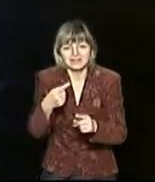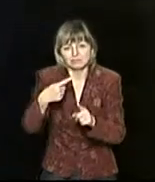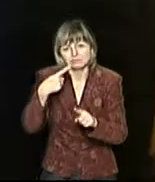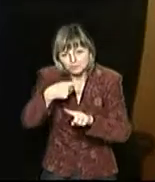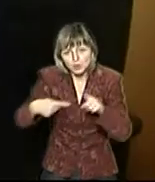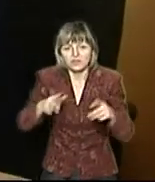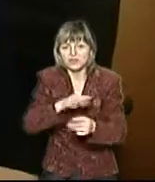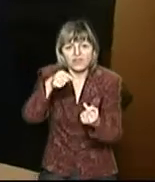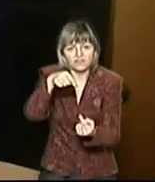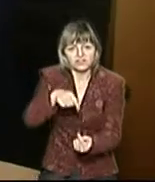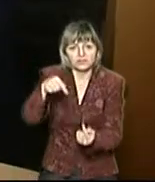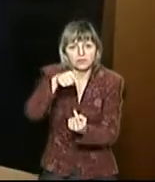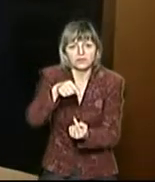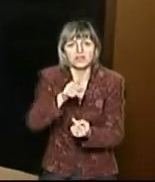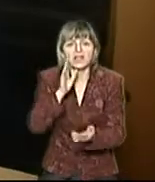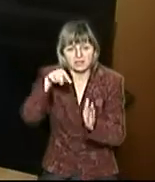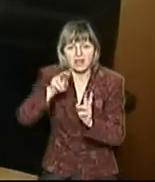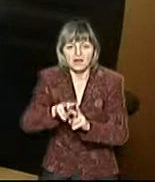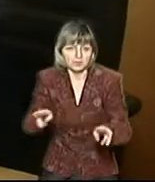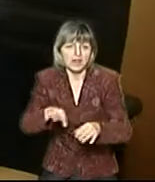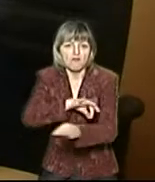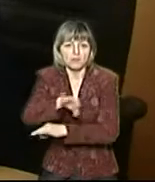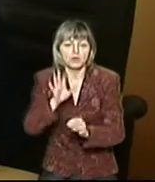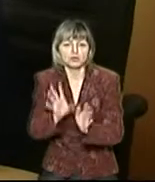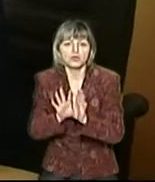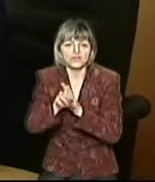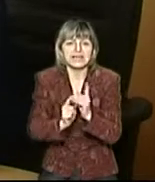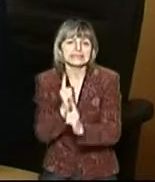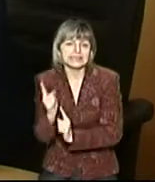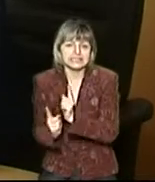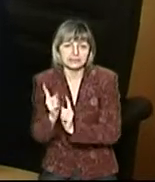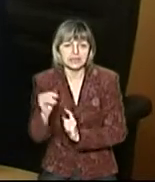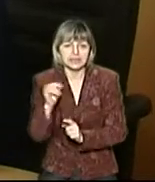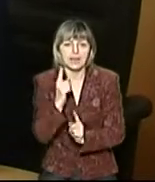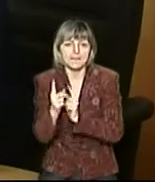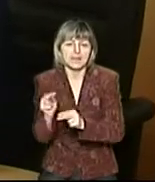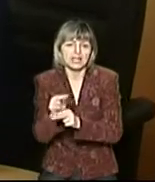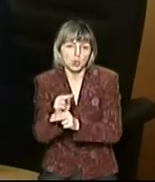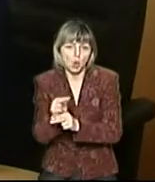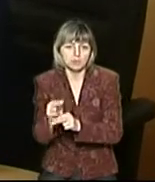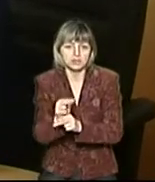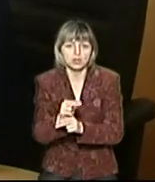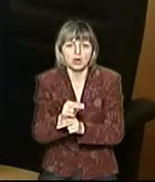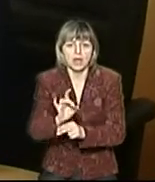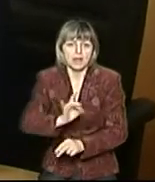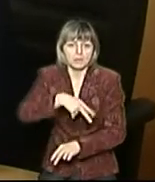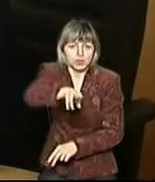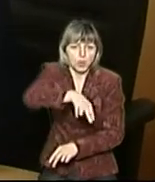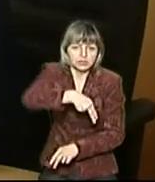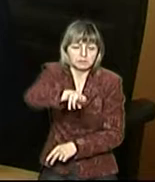відповідає в нас в проєкті організації, буде внесена зміна і перероблена розмітка